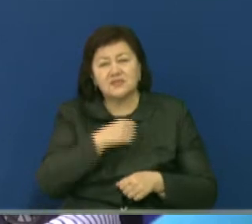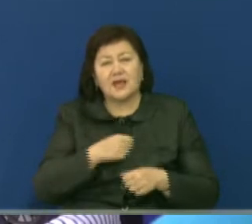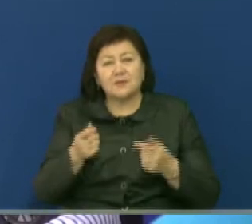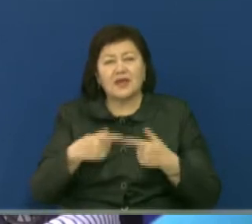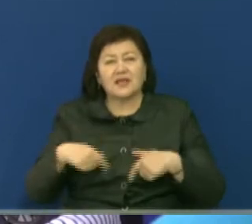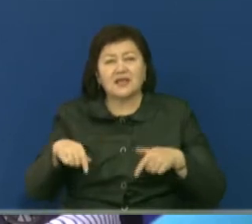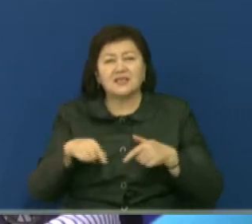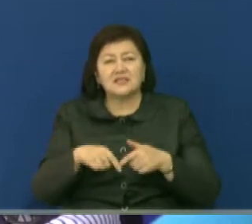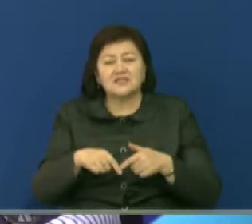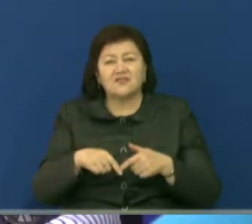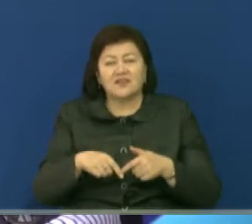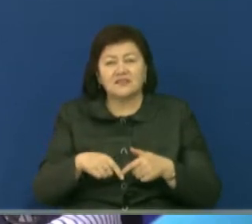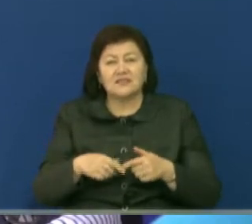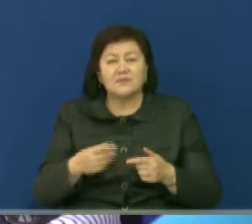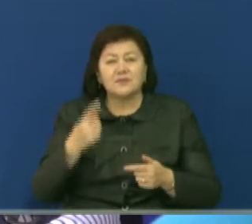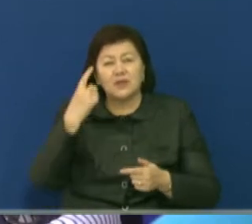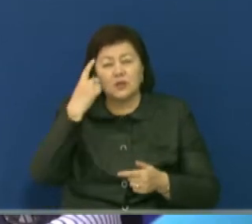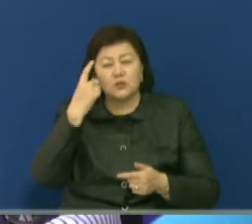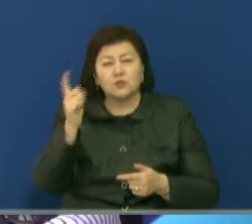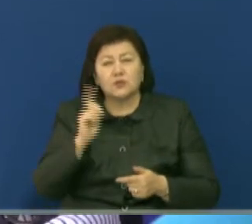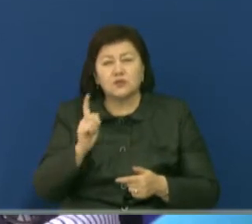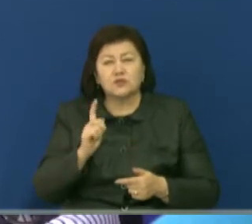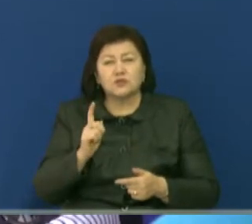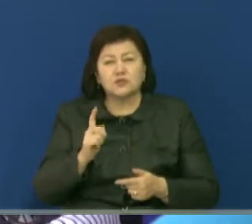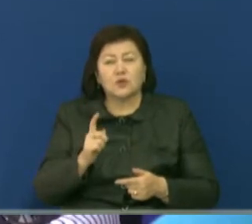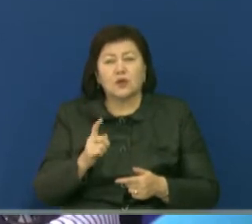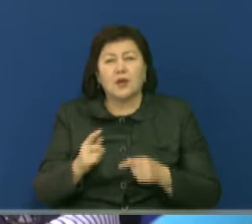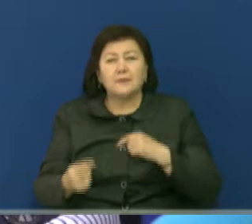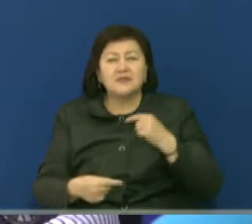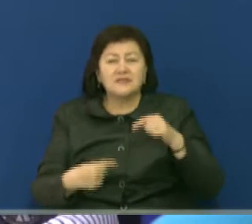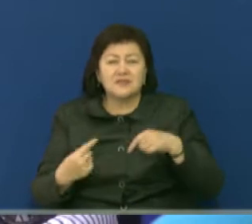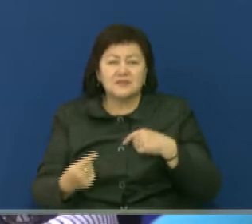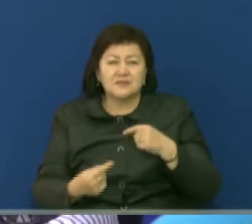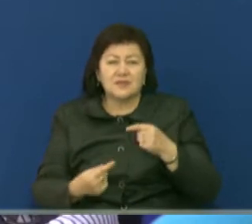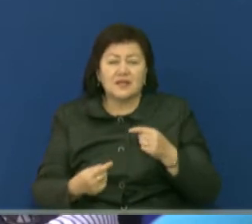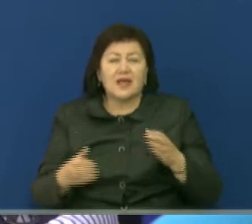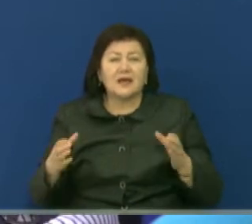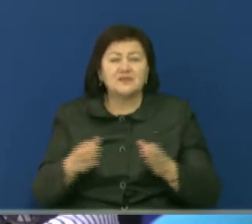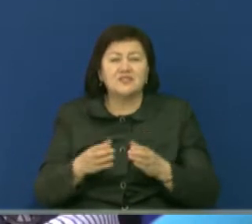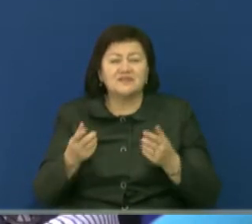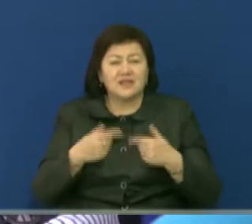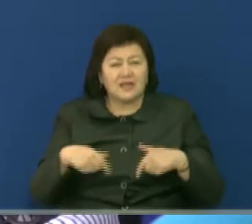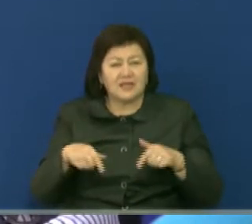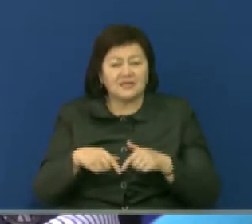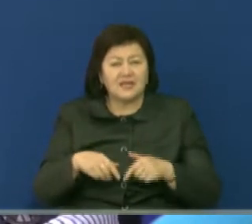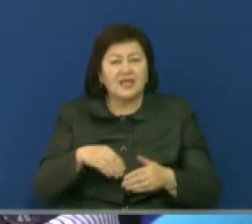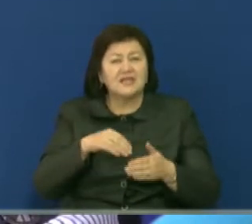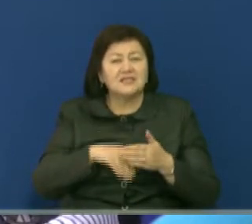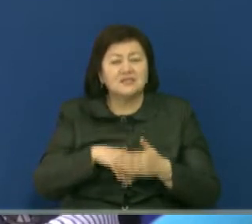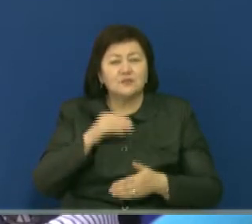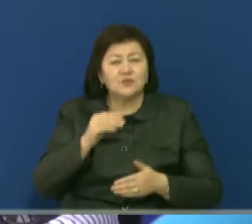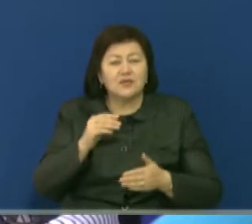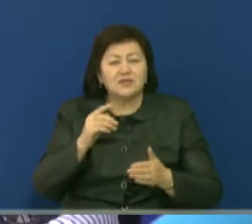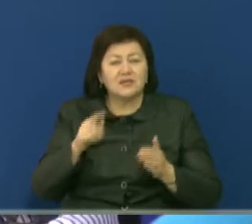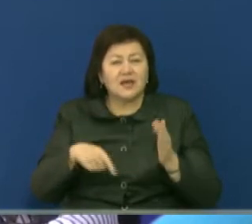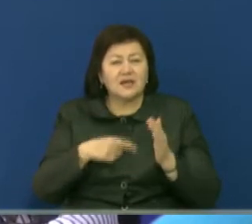организоваться, думаю, выражаю надежду, что именно предприниматели, общественники, депутаты городского и